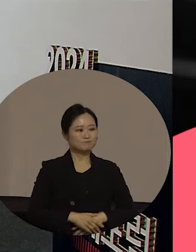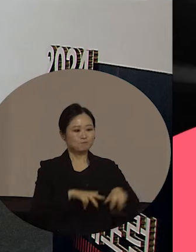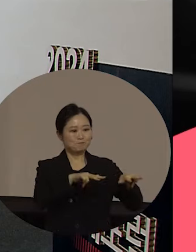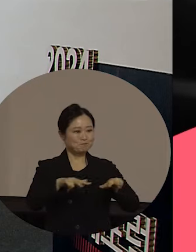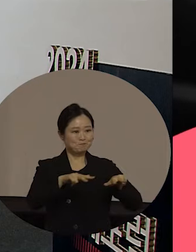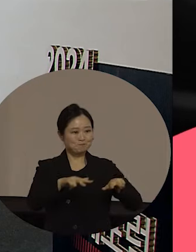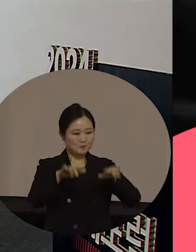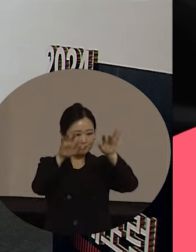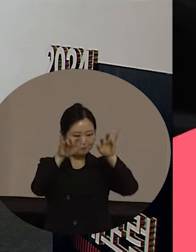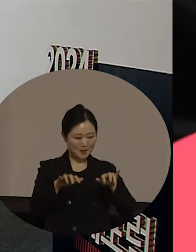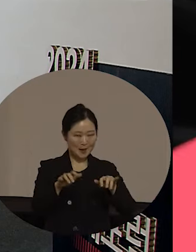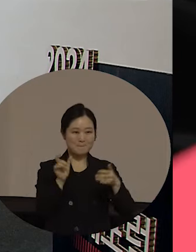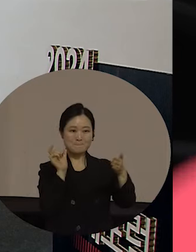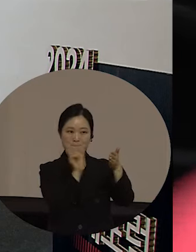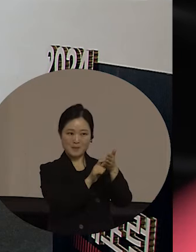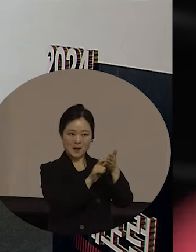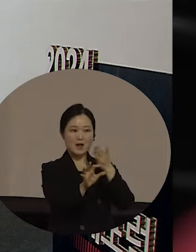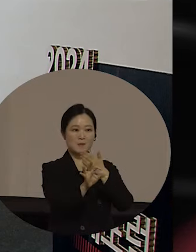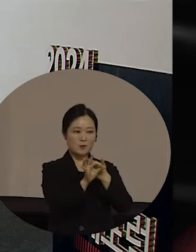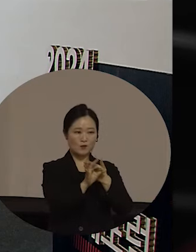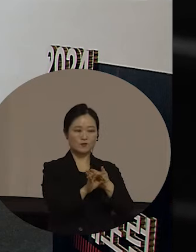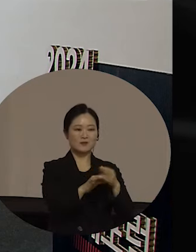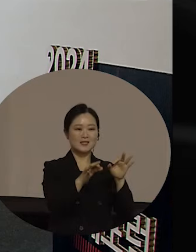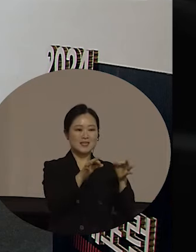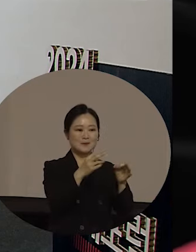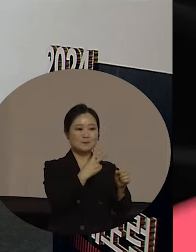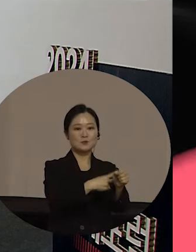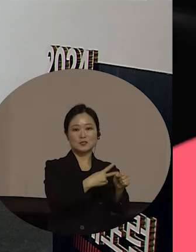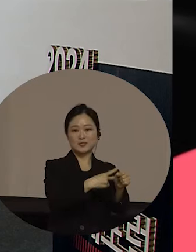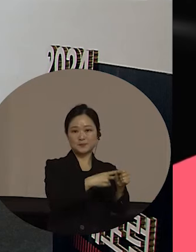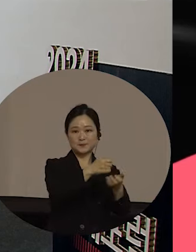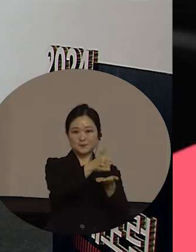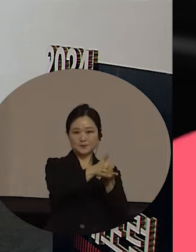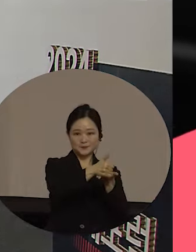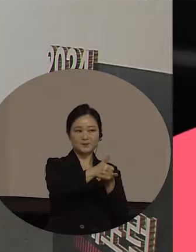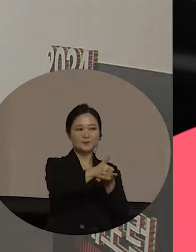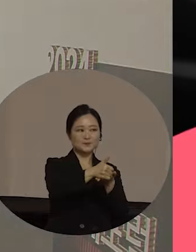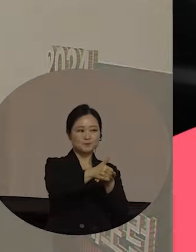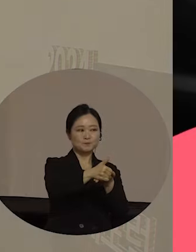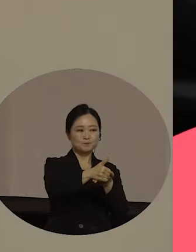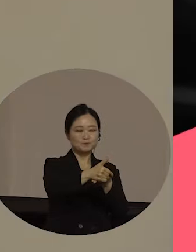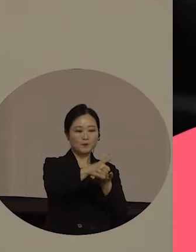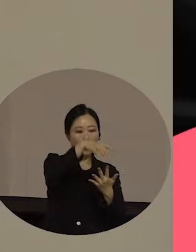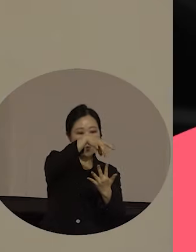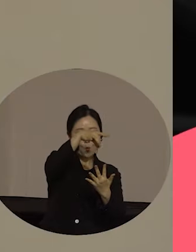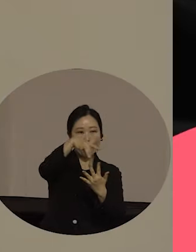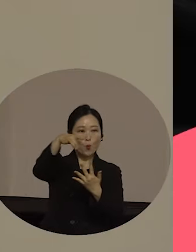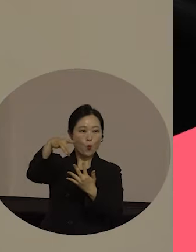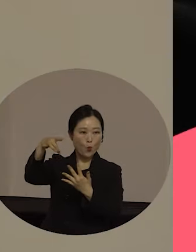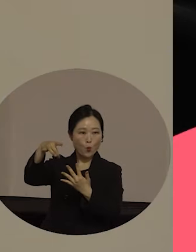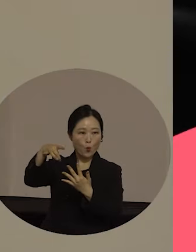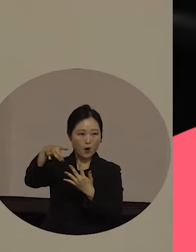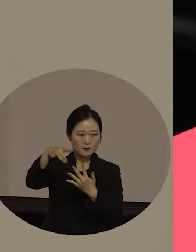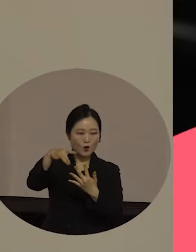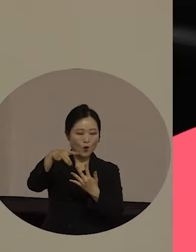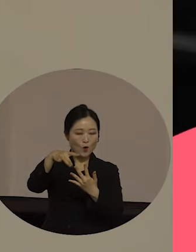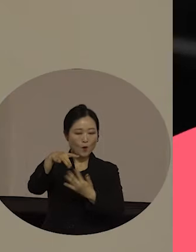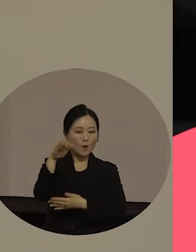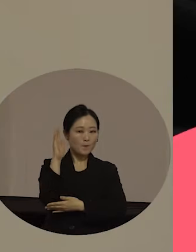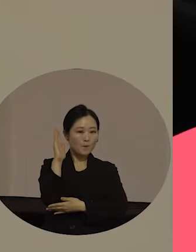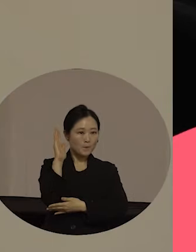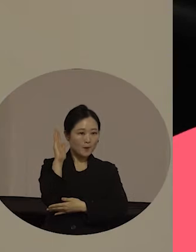댓글로 남겨주시면 저희 김규원 박사님께서 네, 셀렉해서 좀